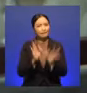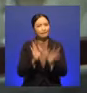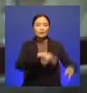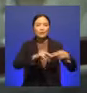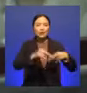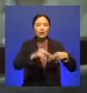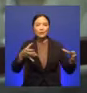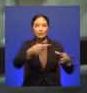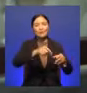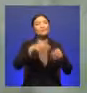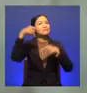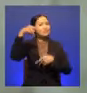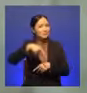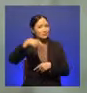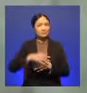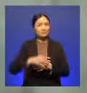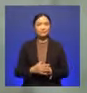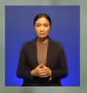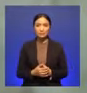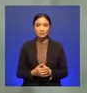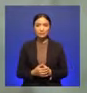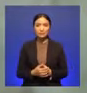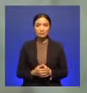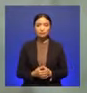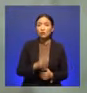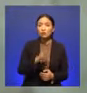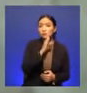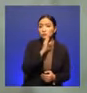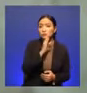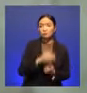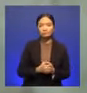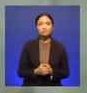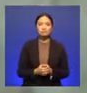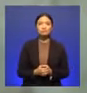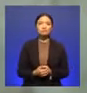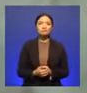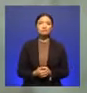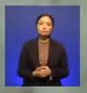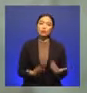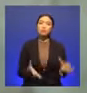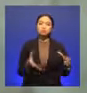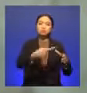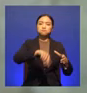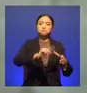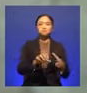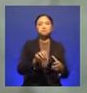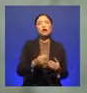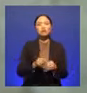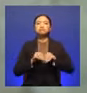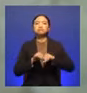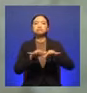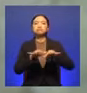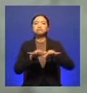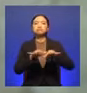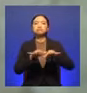ศษในคนที่อาจจะถ้าเราสื่อสารสุขภาพออกไปเขาเป็นคนกลุ่มที่ได้รับสารน้อยกว่านะครับ